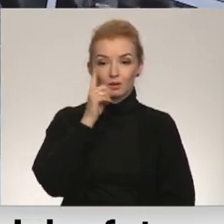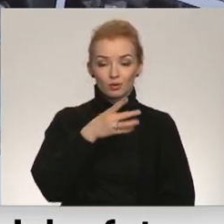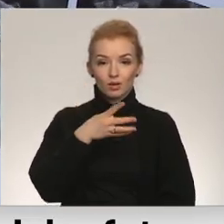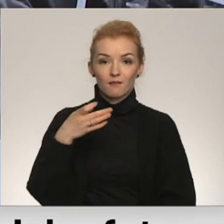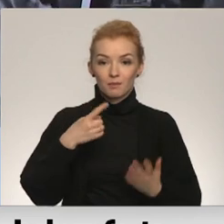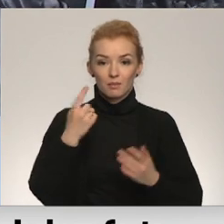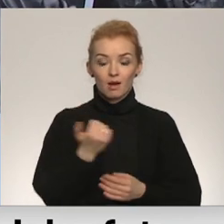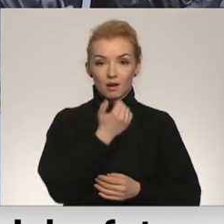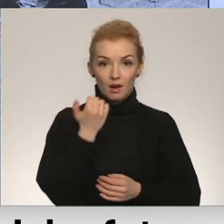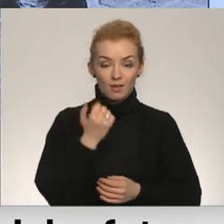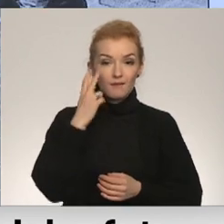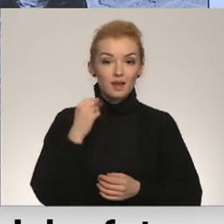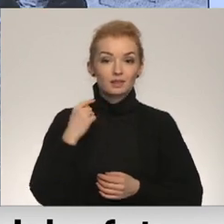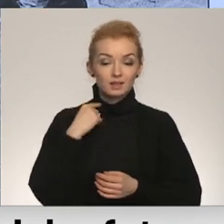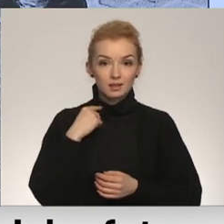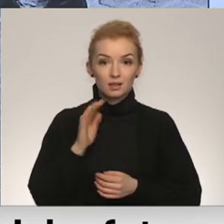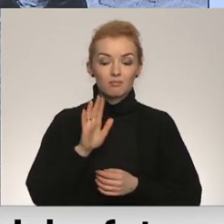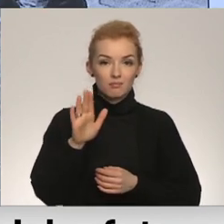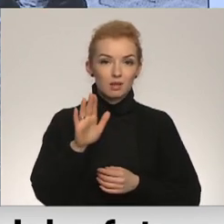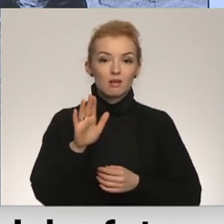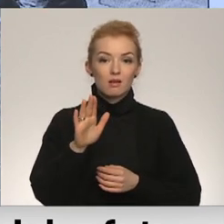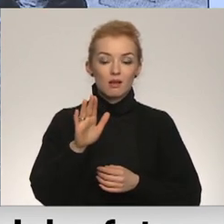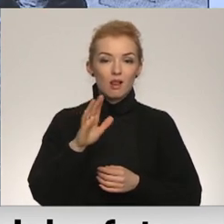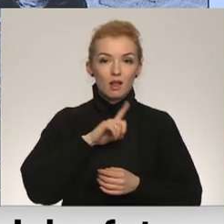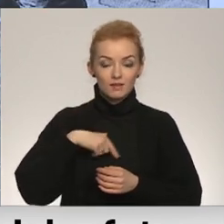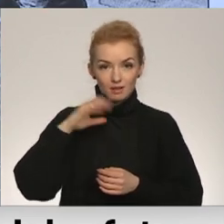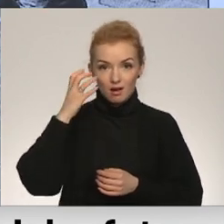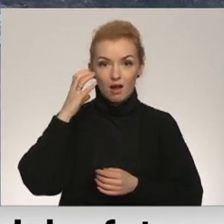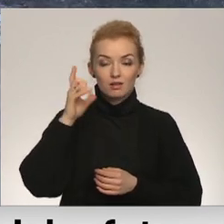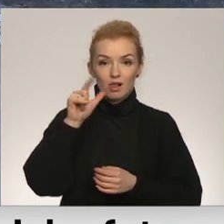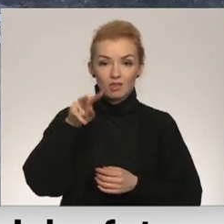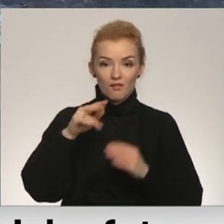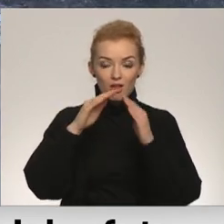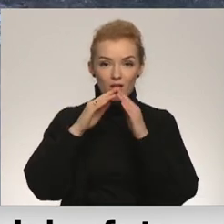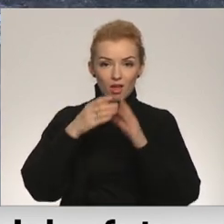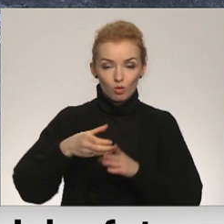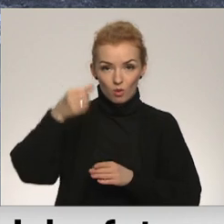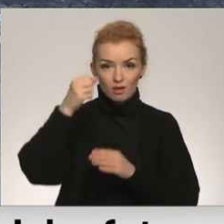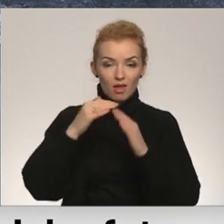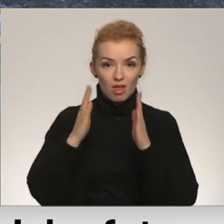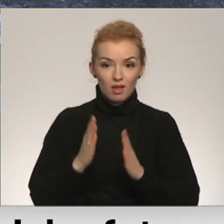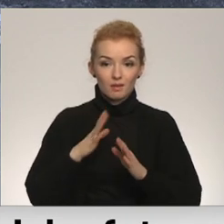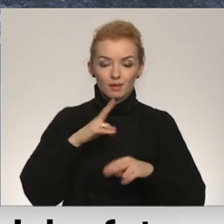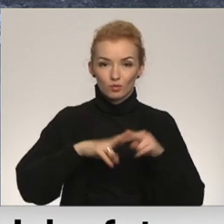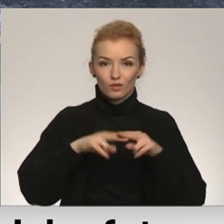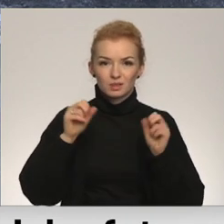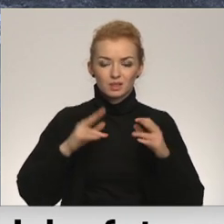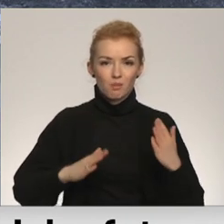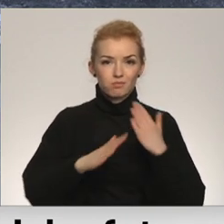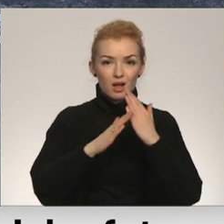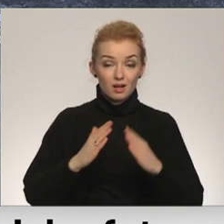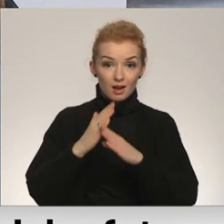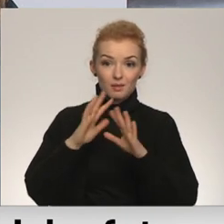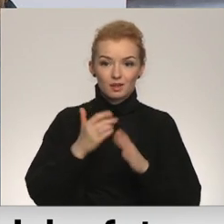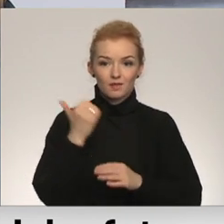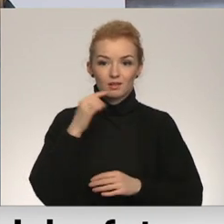1991. Gadā Vecrīgā pie augstākās padomes, pie Latvijas Radio un LTV ēkas un citviet tika būvētas barikādes. Bet